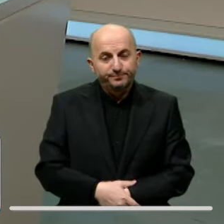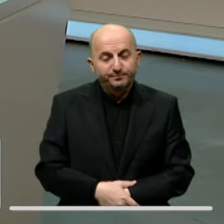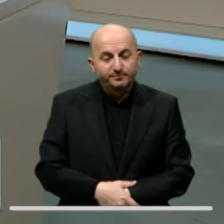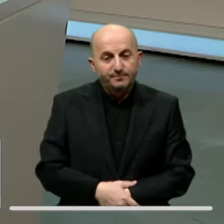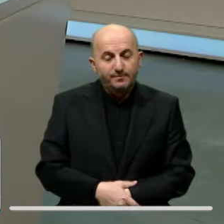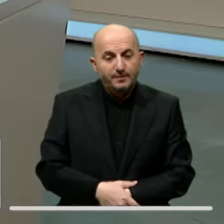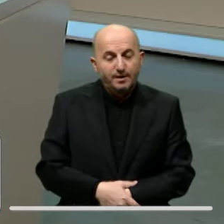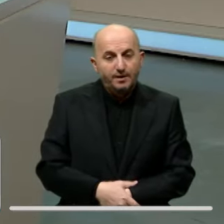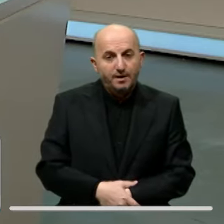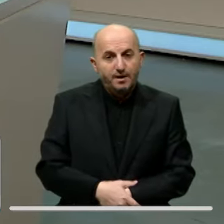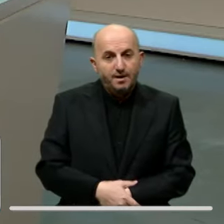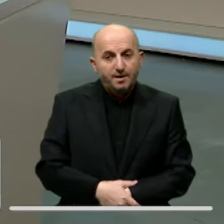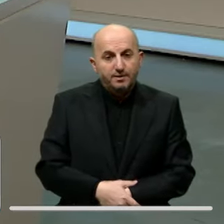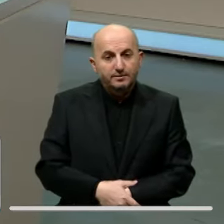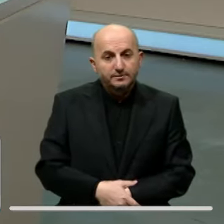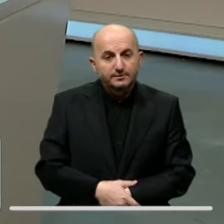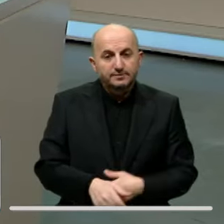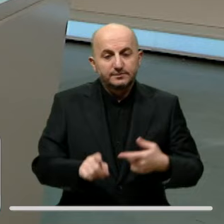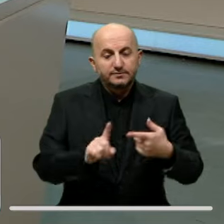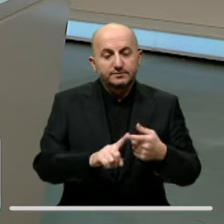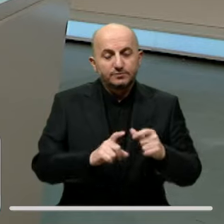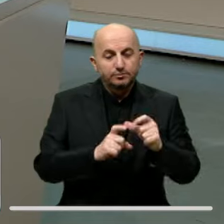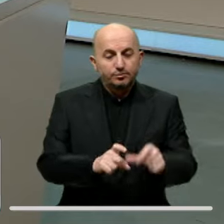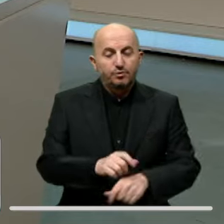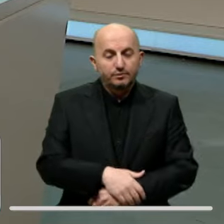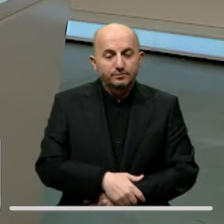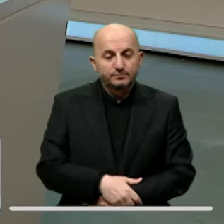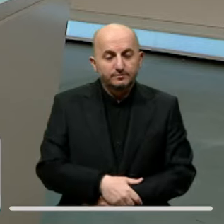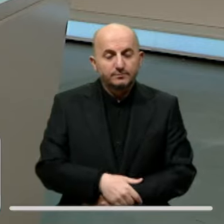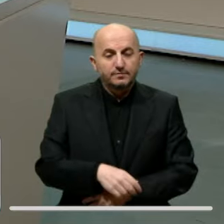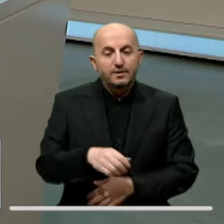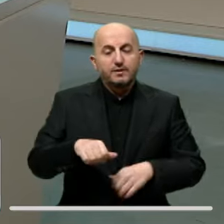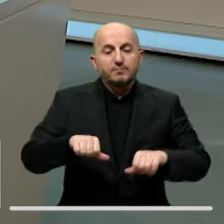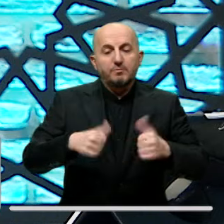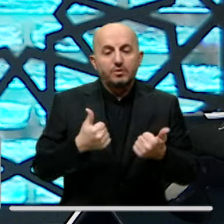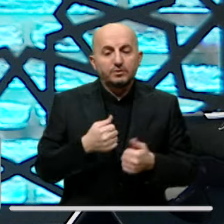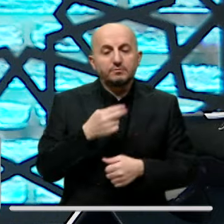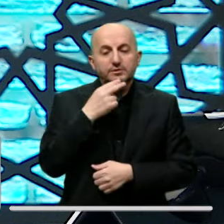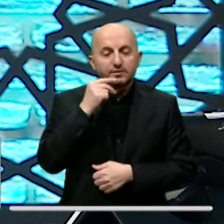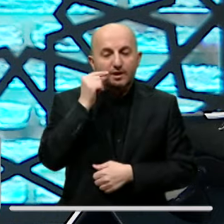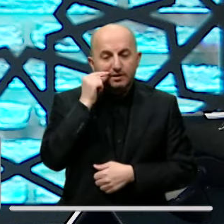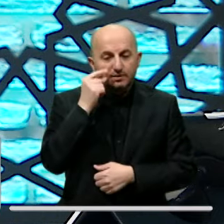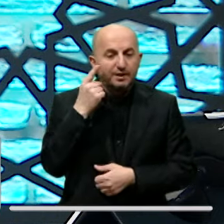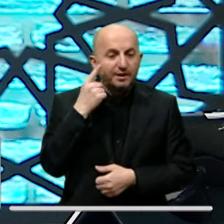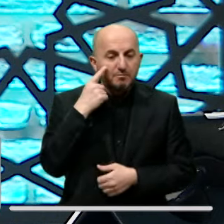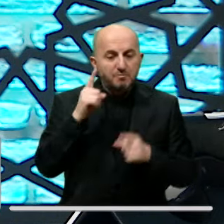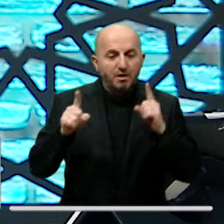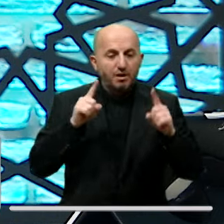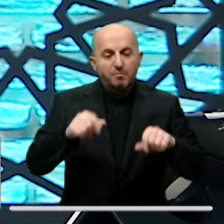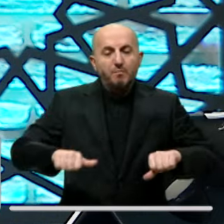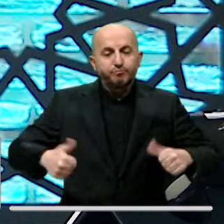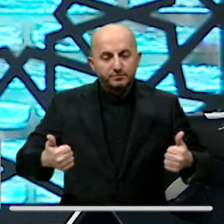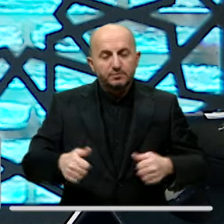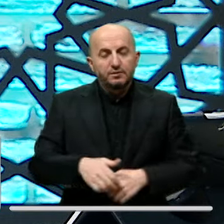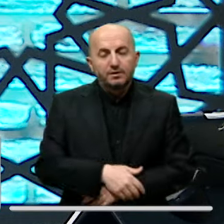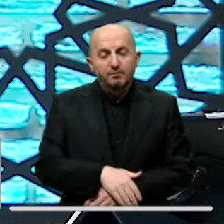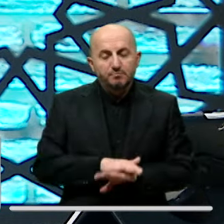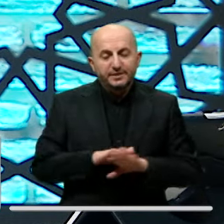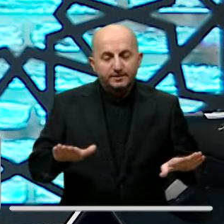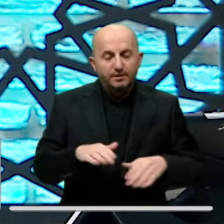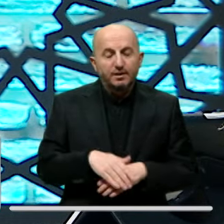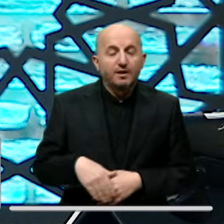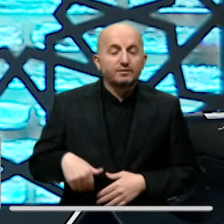Şimdi Halime Hanım'ın ikinci sorusu da şuydu. Bir çift boşandı, resmi olarak da ayrılıkları söz konusu. Bitti